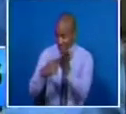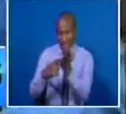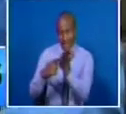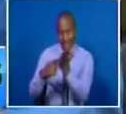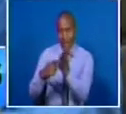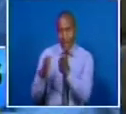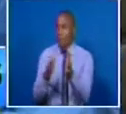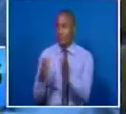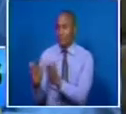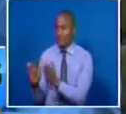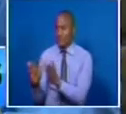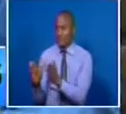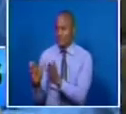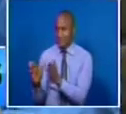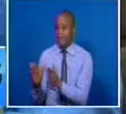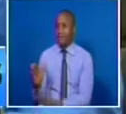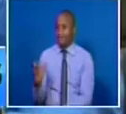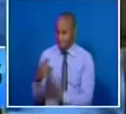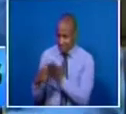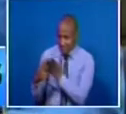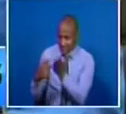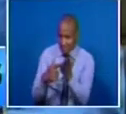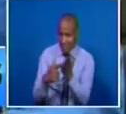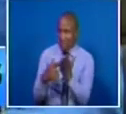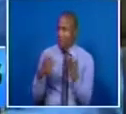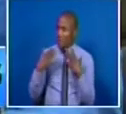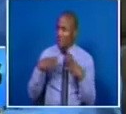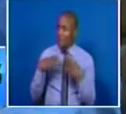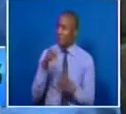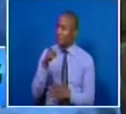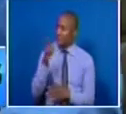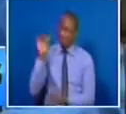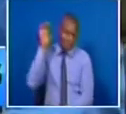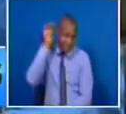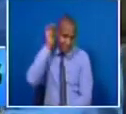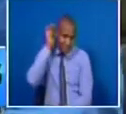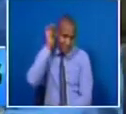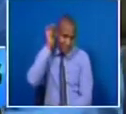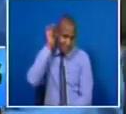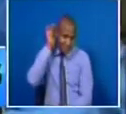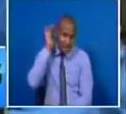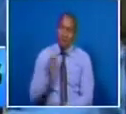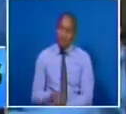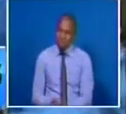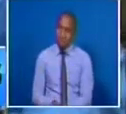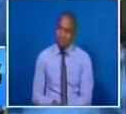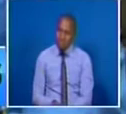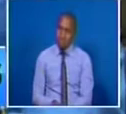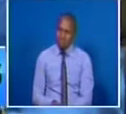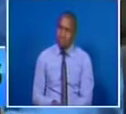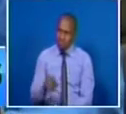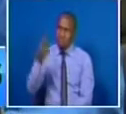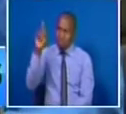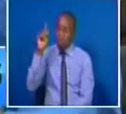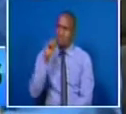tu tumepewa tuweze kujadiliana na wananchi na wananchi waweze kutusikiza na waweze kujua sera zetu